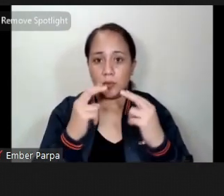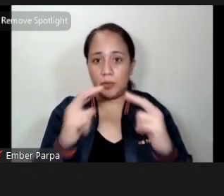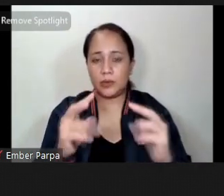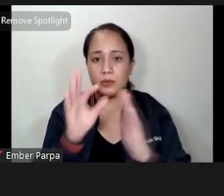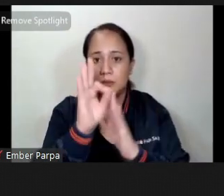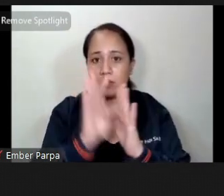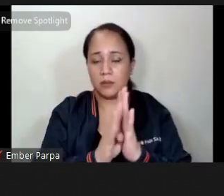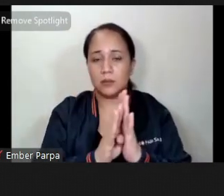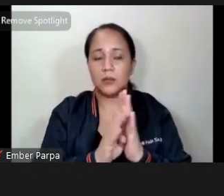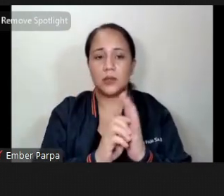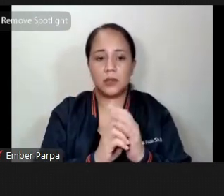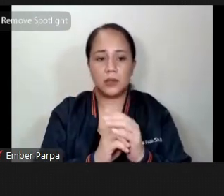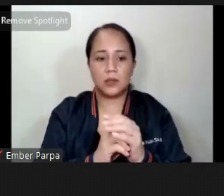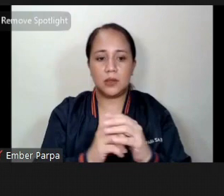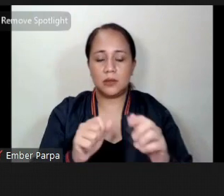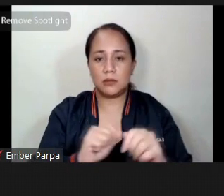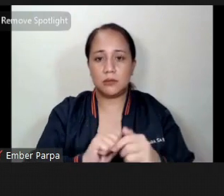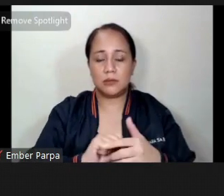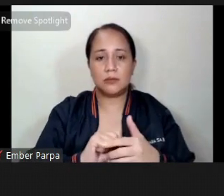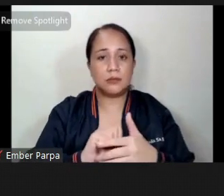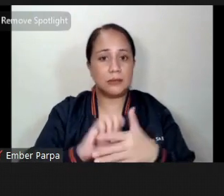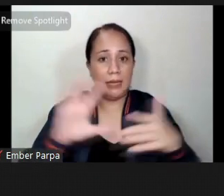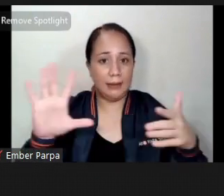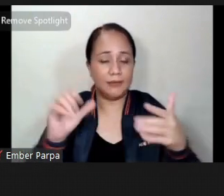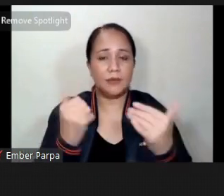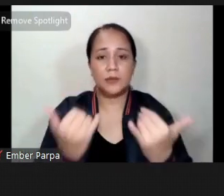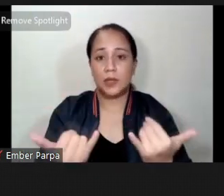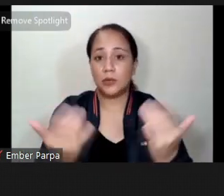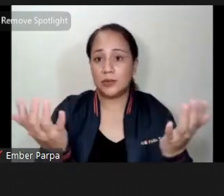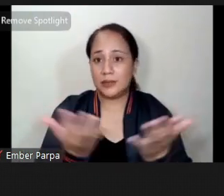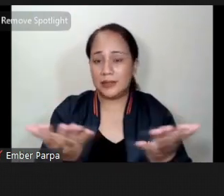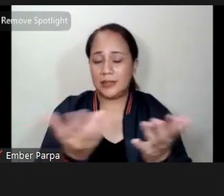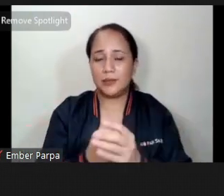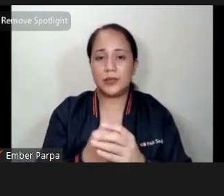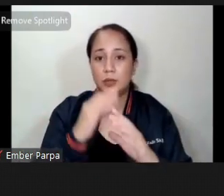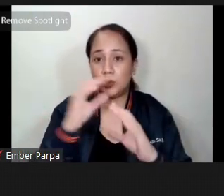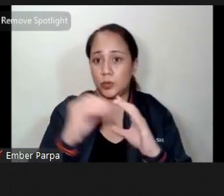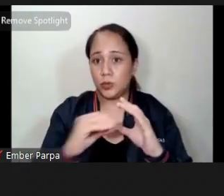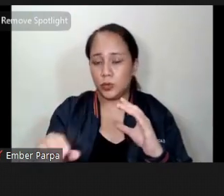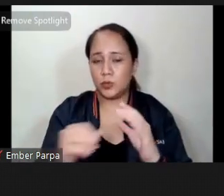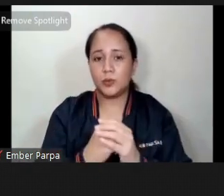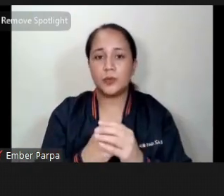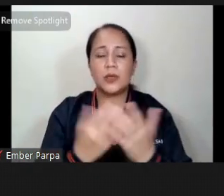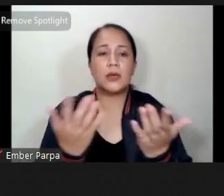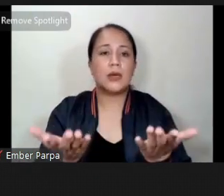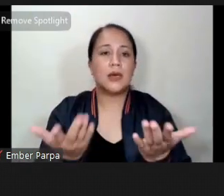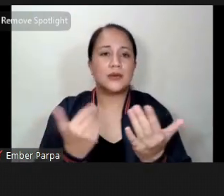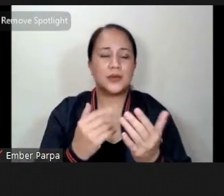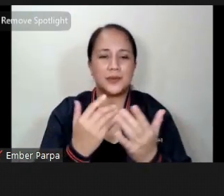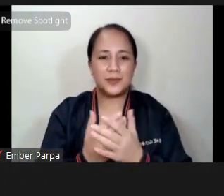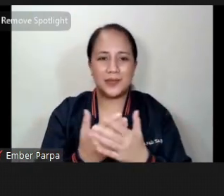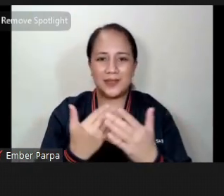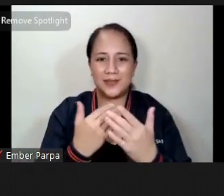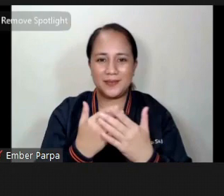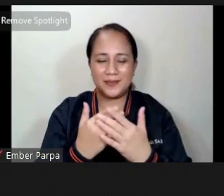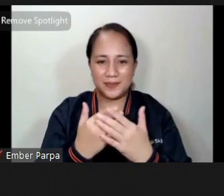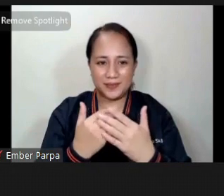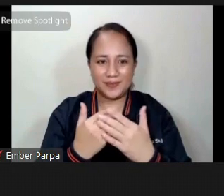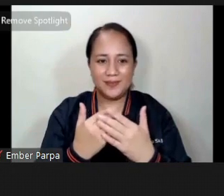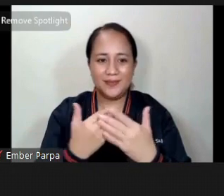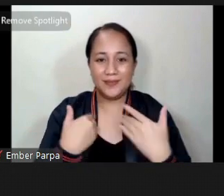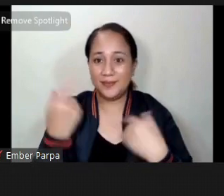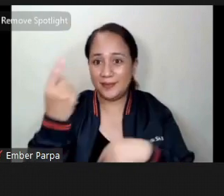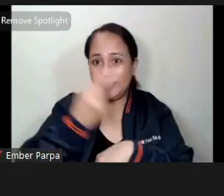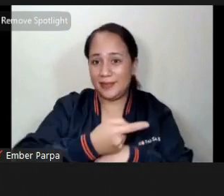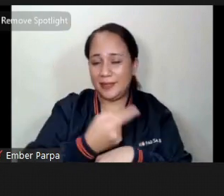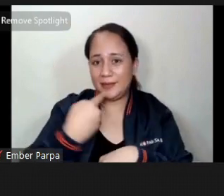Live, and also sa lahat ng nanonood o nandito ngayon sa ating Zoom. So isang makabatang araw po ulit sa inyong lahat. So I would like